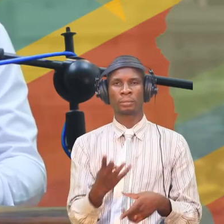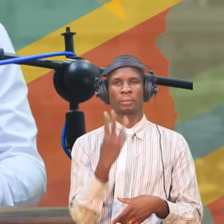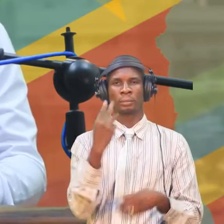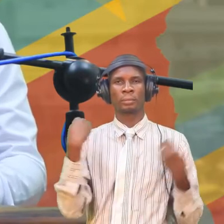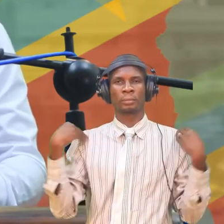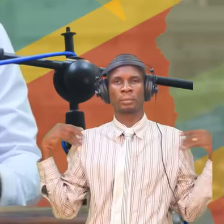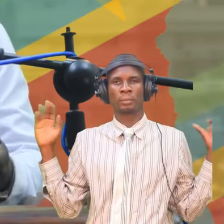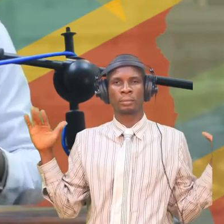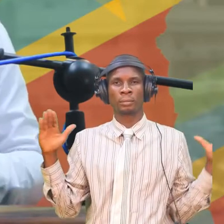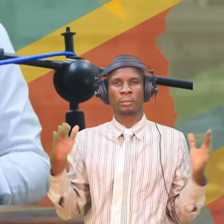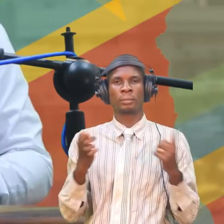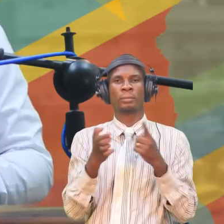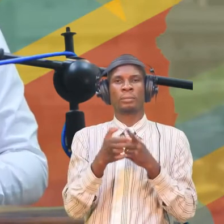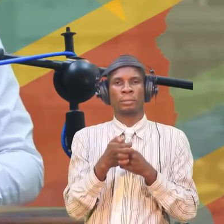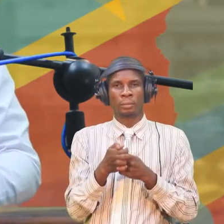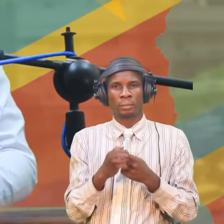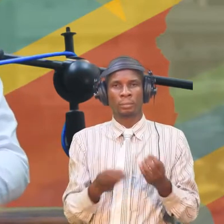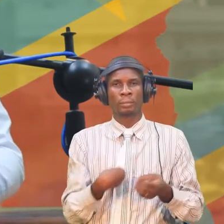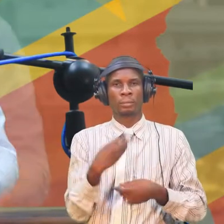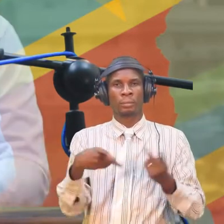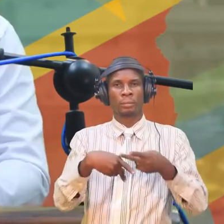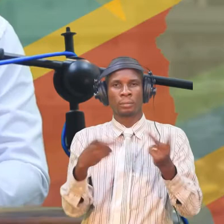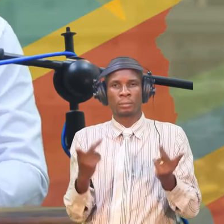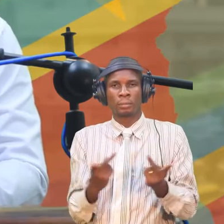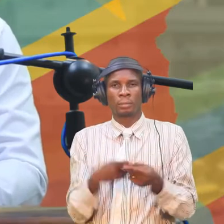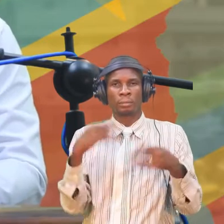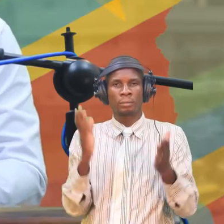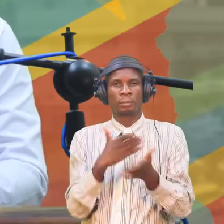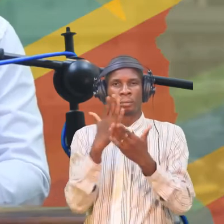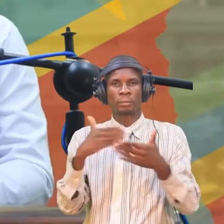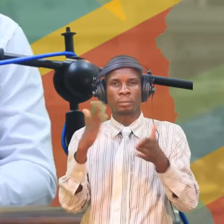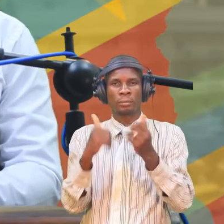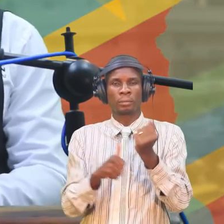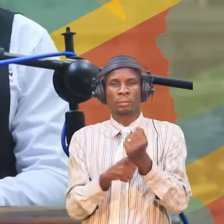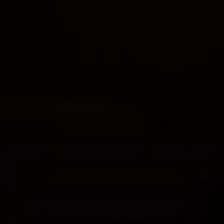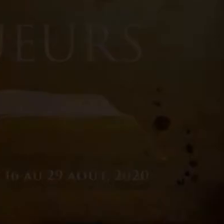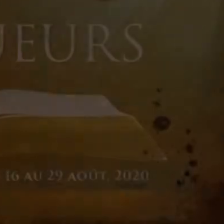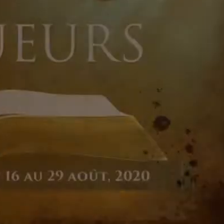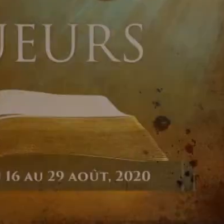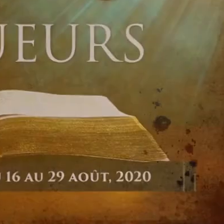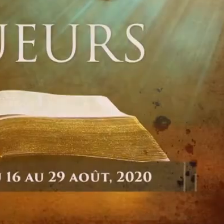Vivants. Tout de suite, la Kwa place sasa à la chorale tunaalika kwaya ya pouvoir iweze louer le kumsifu Seigneur. Mungu.